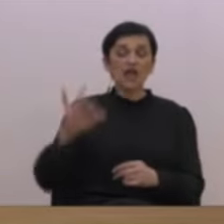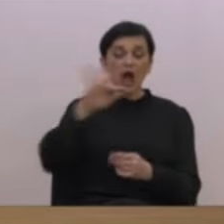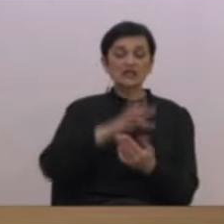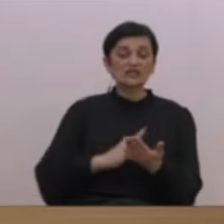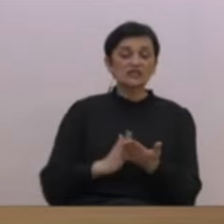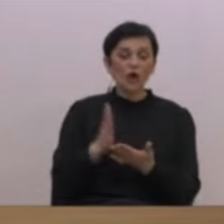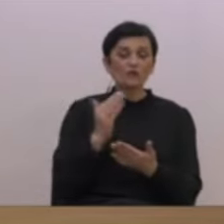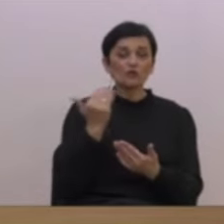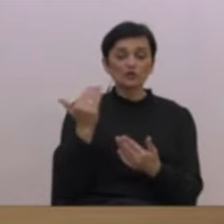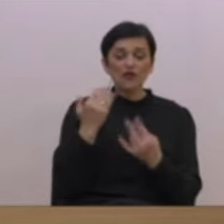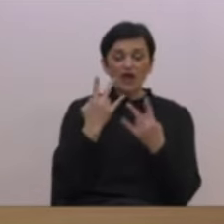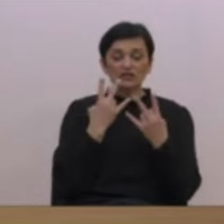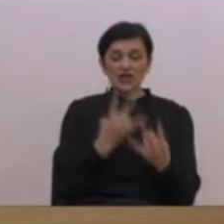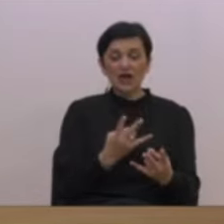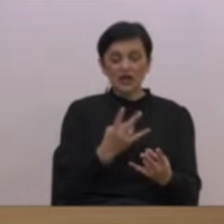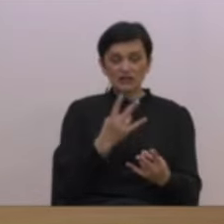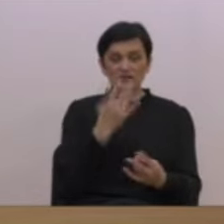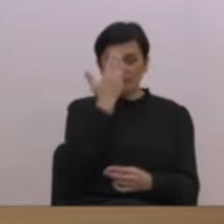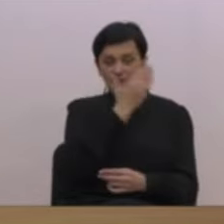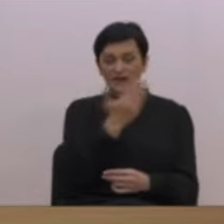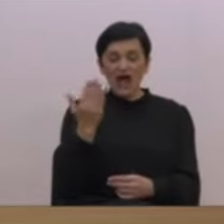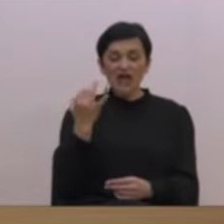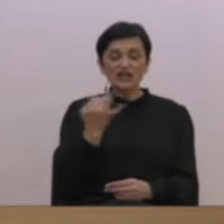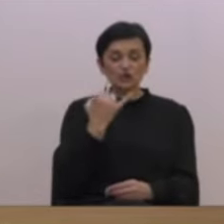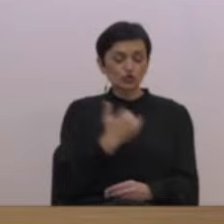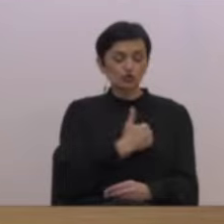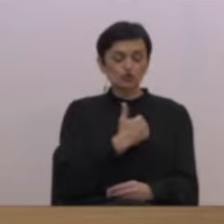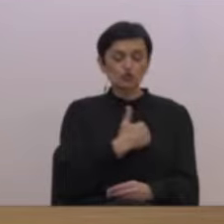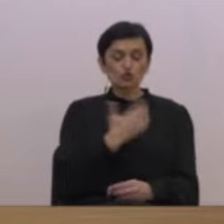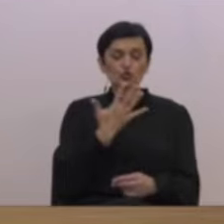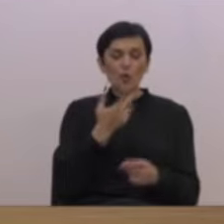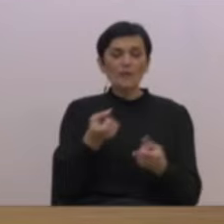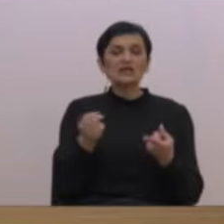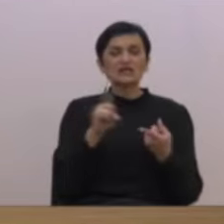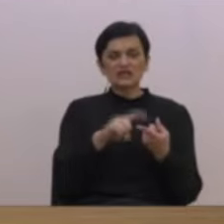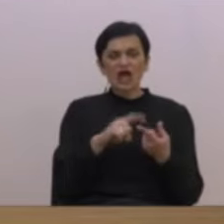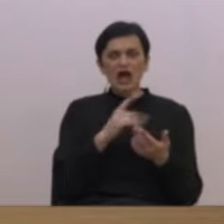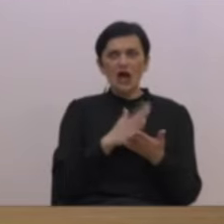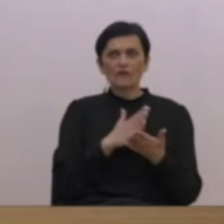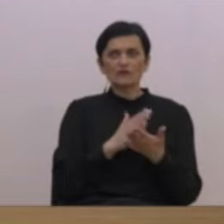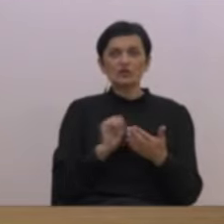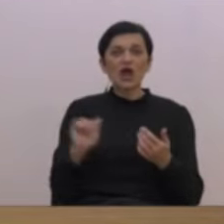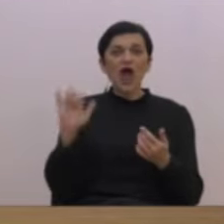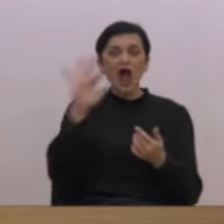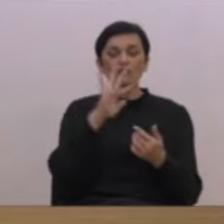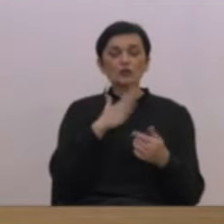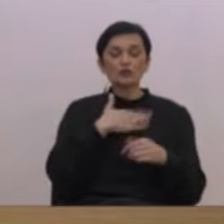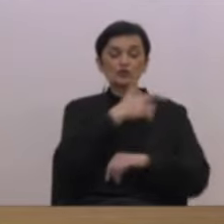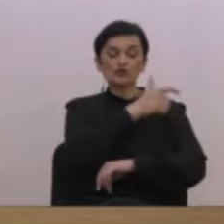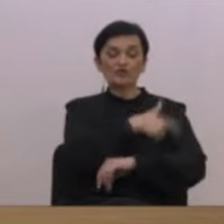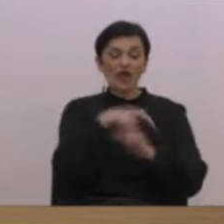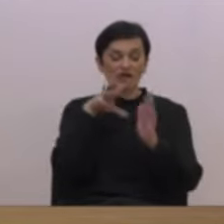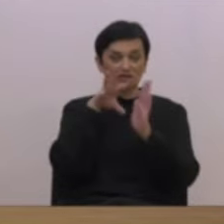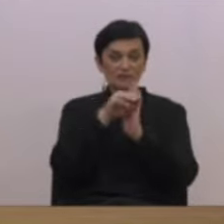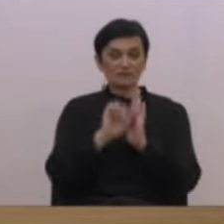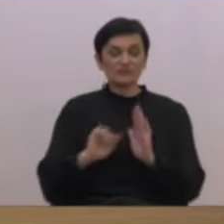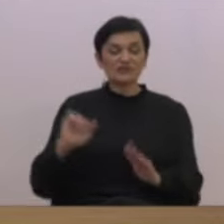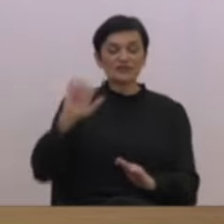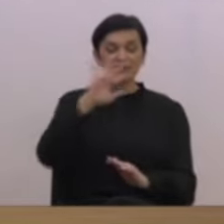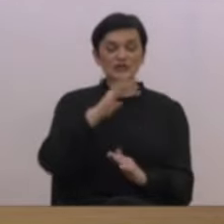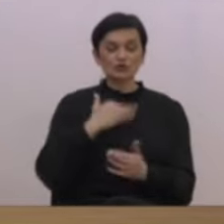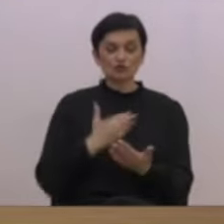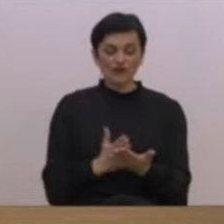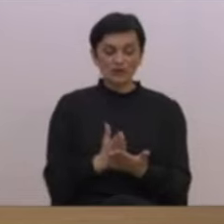e nazian, tu e im interes da im suruls, romelis da ca și rebuliaris, Europa și tu e zgata, e nebasat, da salur, tu e